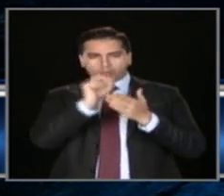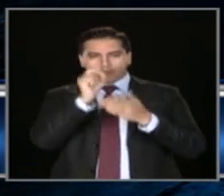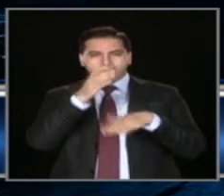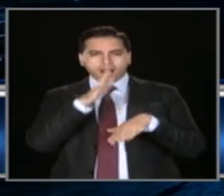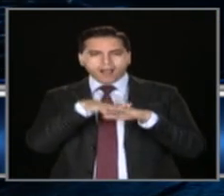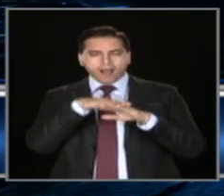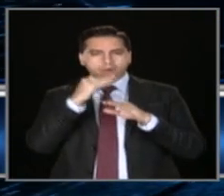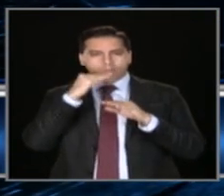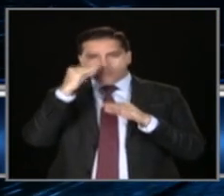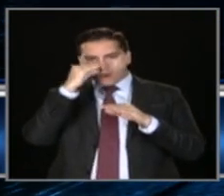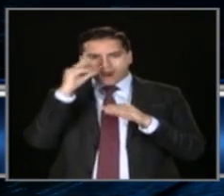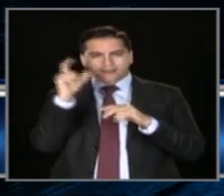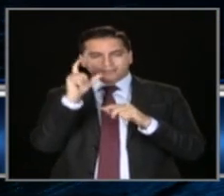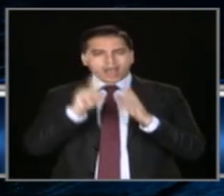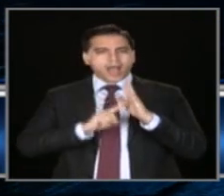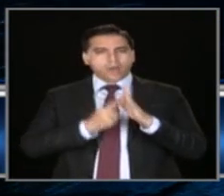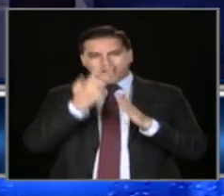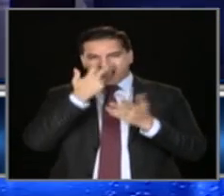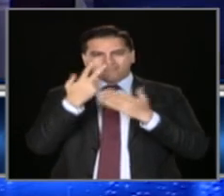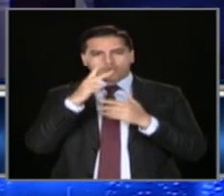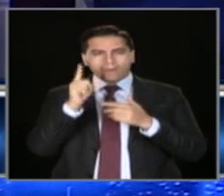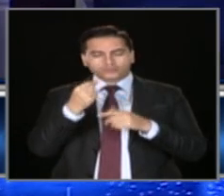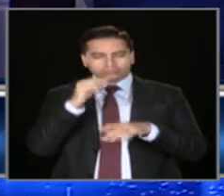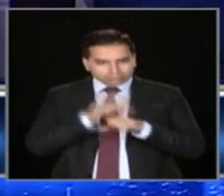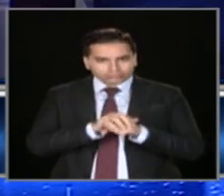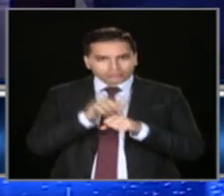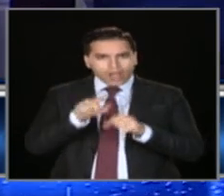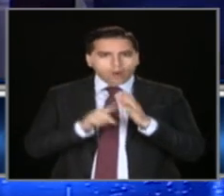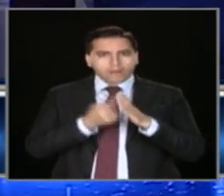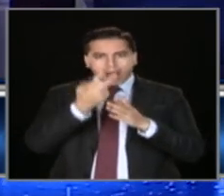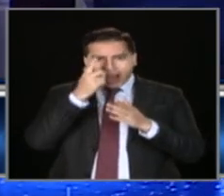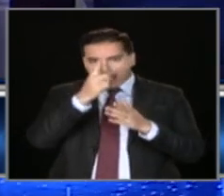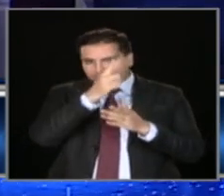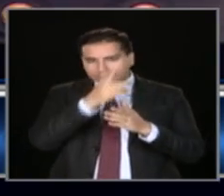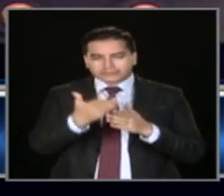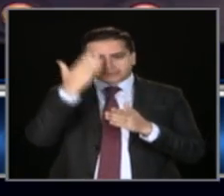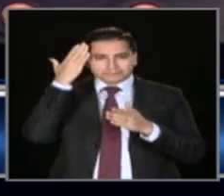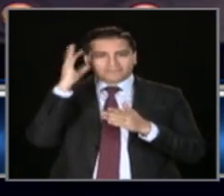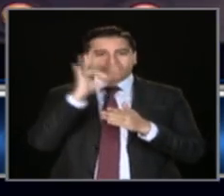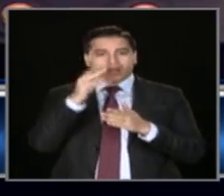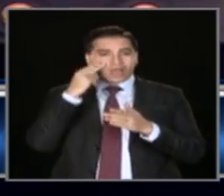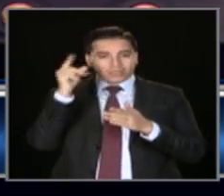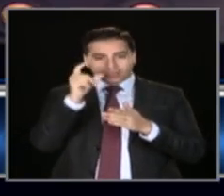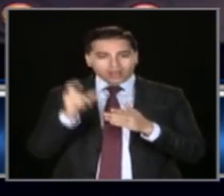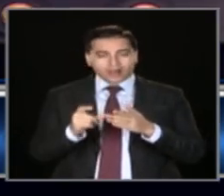عام 2015؟ محمد عادل. إيطاليا. إيطاليا،